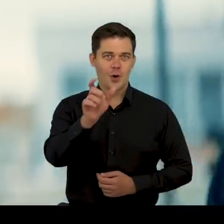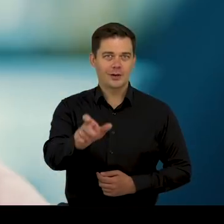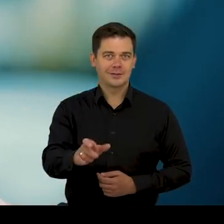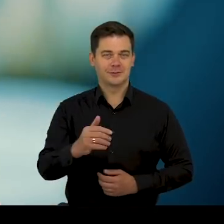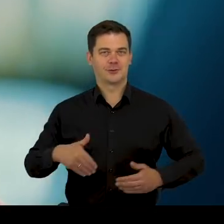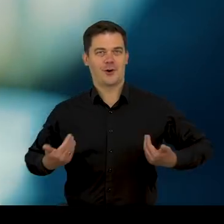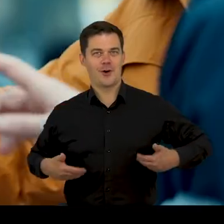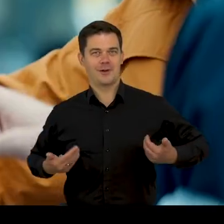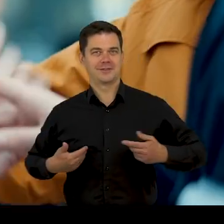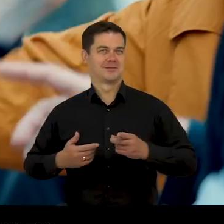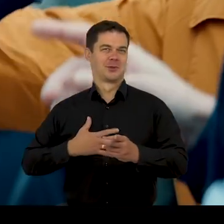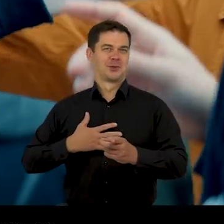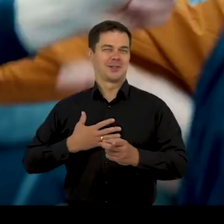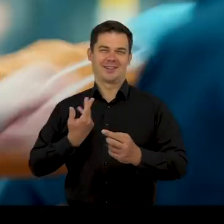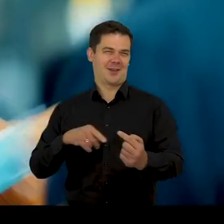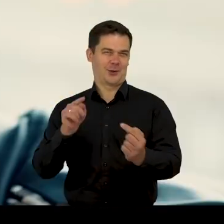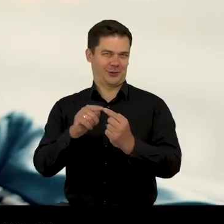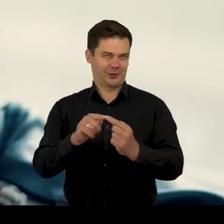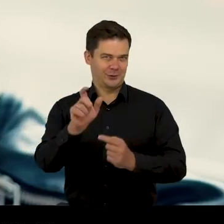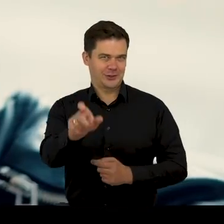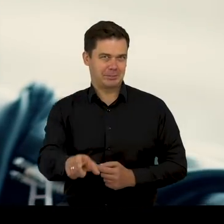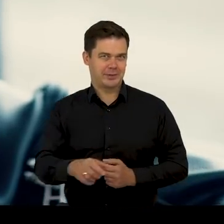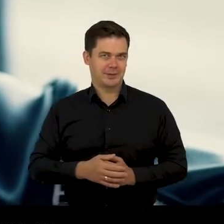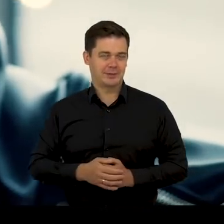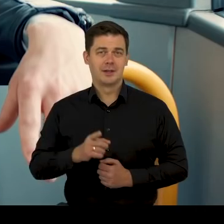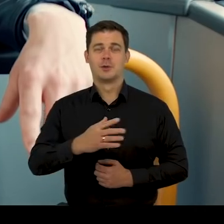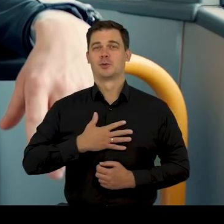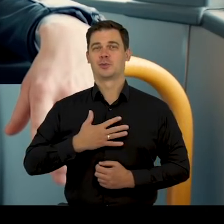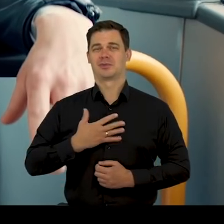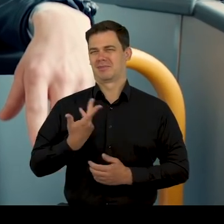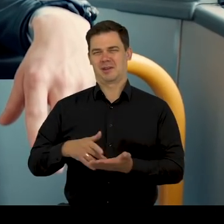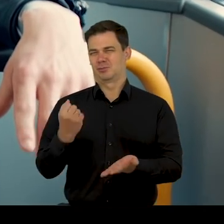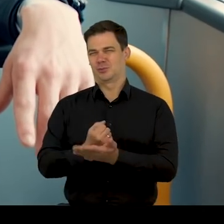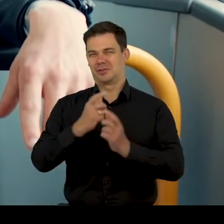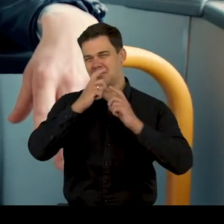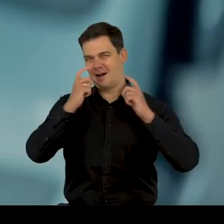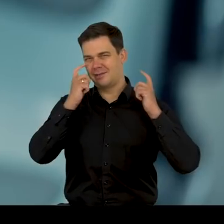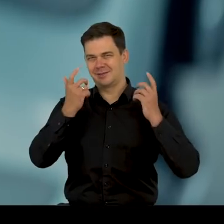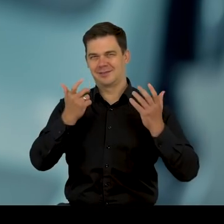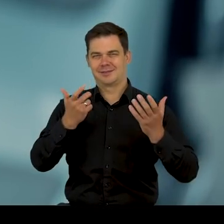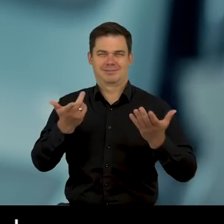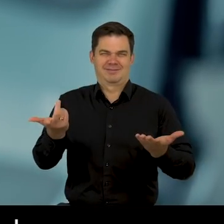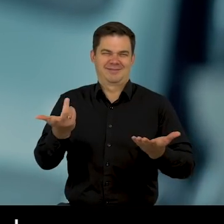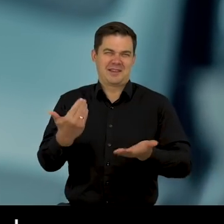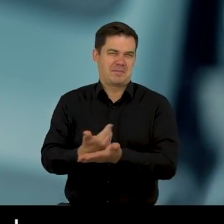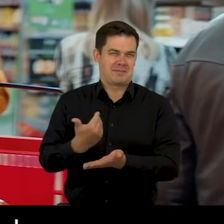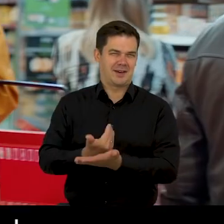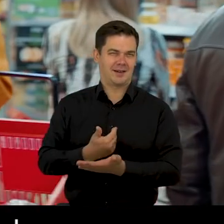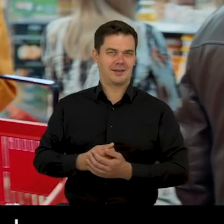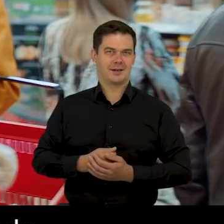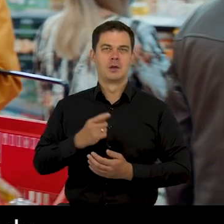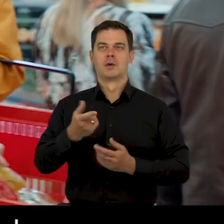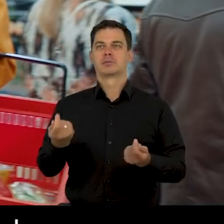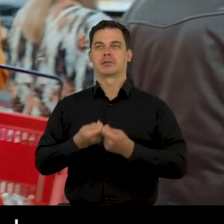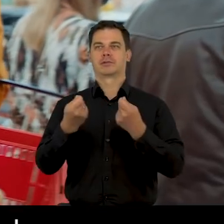Jesteś młody, zdrowy, uważasz, że ciebie to nie dotyczy? Myślisz, że nie musisz nosić maseczki, bo przecież to nic nie